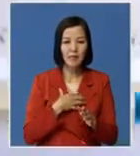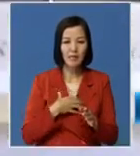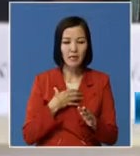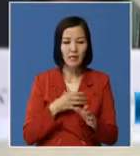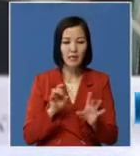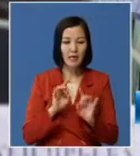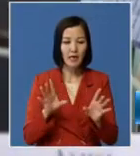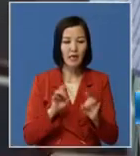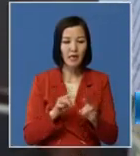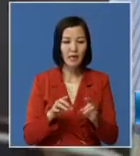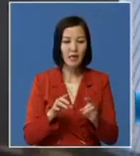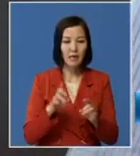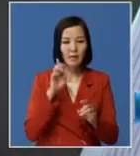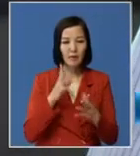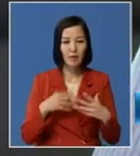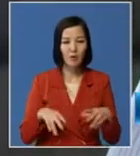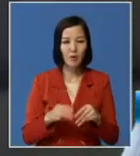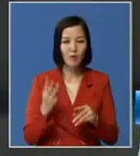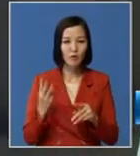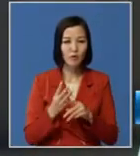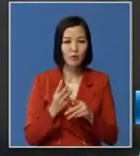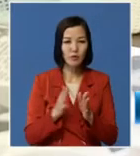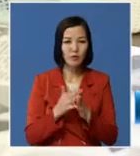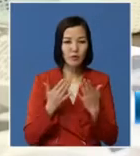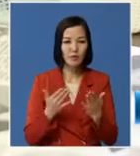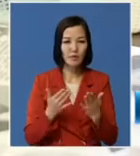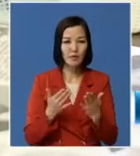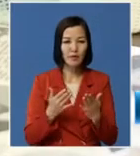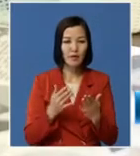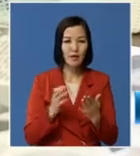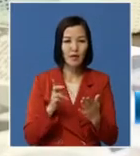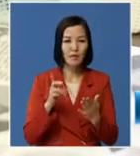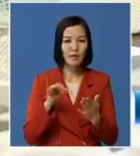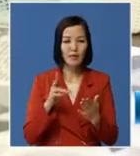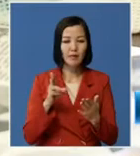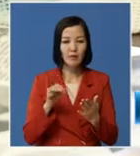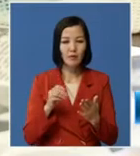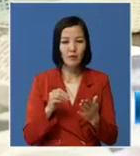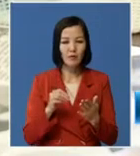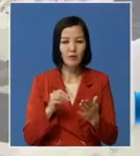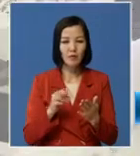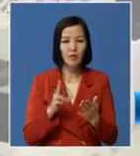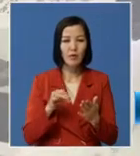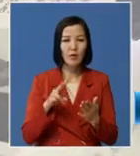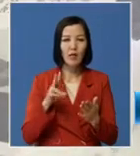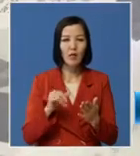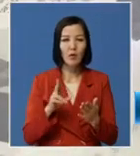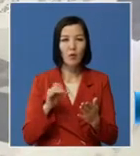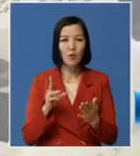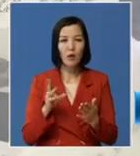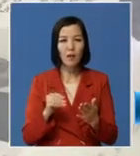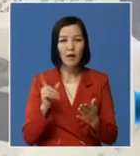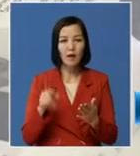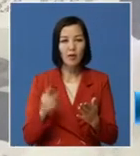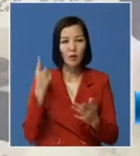Бұл мемлекет және қоғам қайраткерінің үшінші кітабы. Жинақта Серік Әбекенұлының елбасы, қилы қоғам, адам туралы